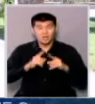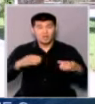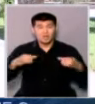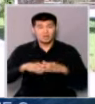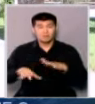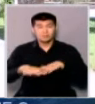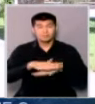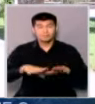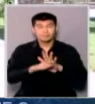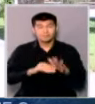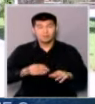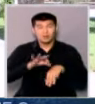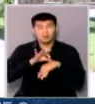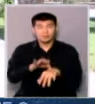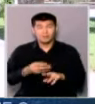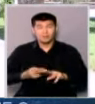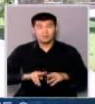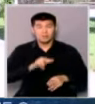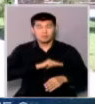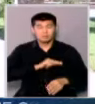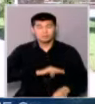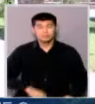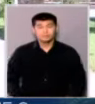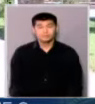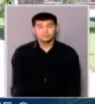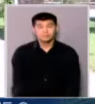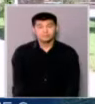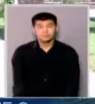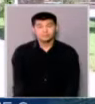маслихата и будет проведена соответствующая работа.